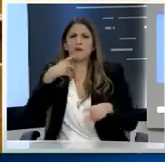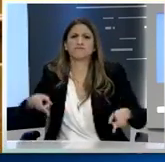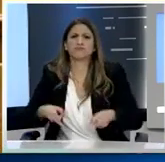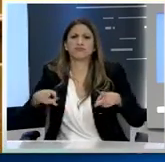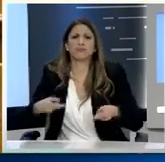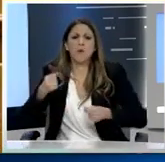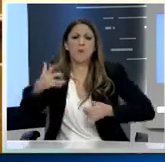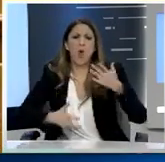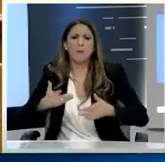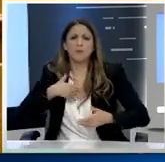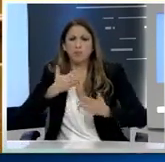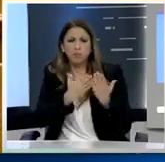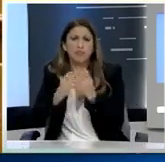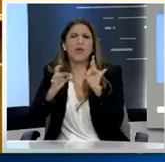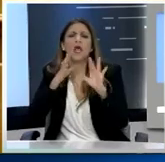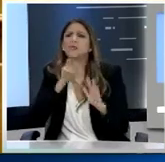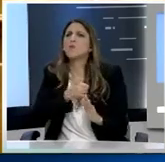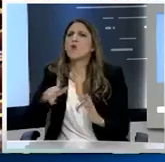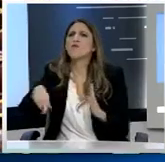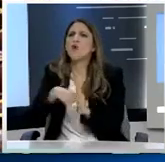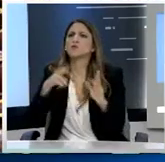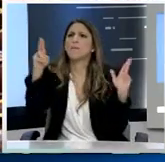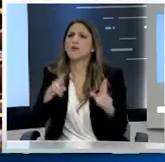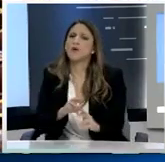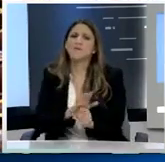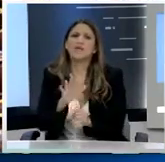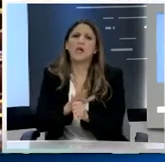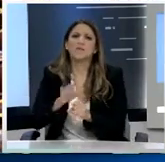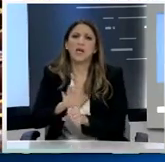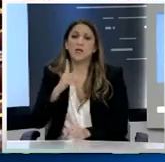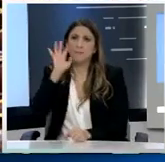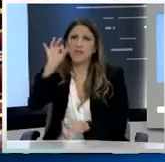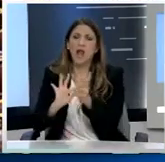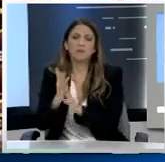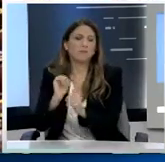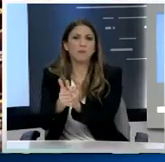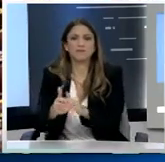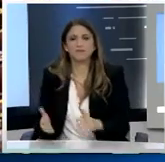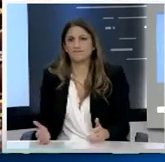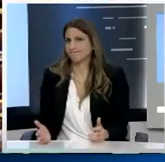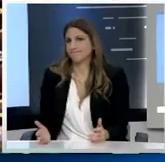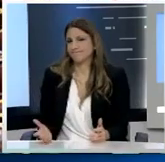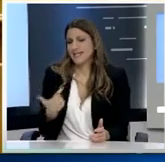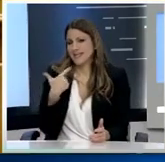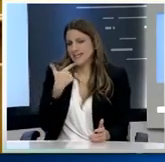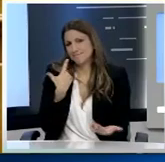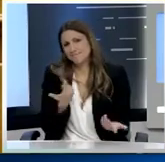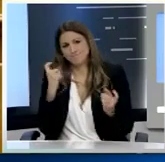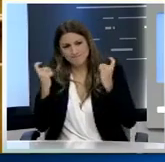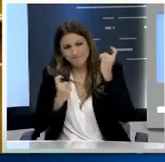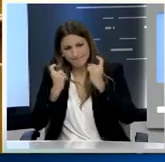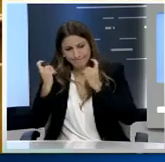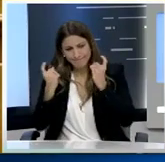τον προϋπολογισμό, το μόνο που πρέπει να κάνουμε είναι να μειώσουμε τη φορολογία. Πρέπει να πω ότι δεν θα άξιζε να ασχοληθεί κανείς με την άποψη αυτή, αν δεν